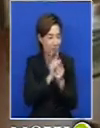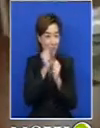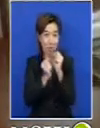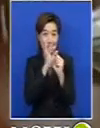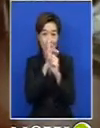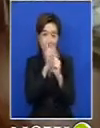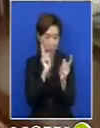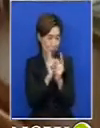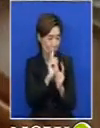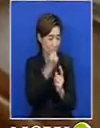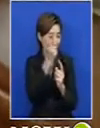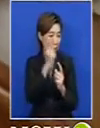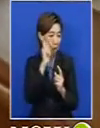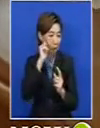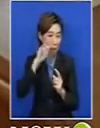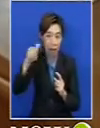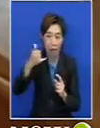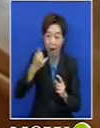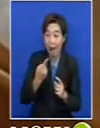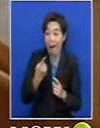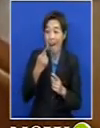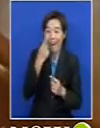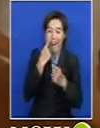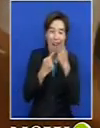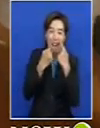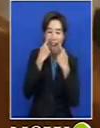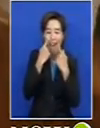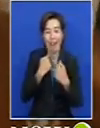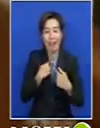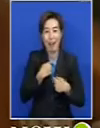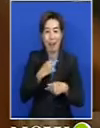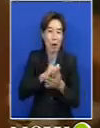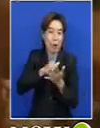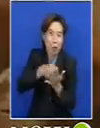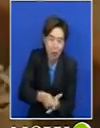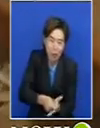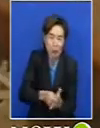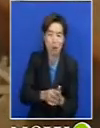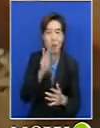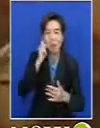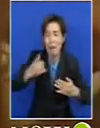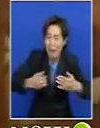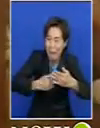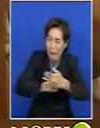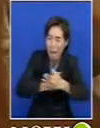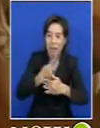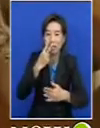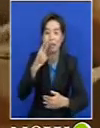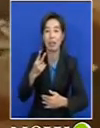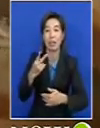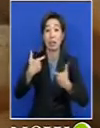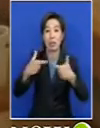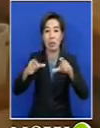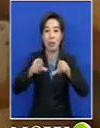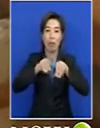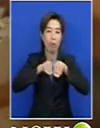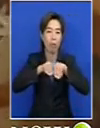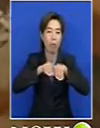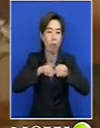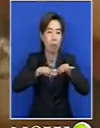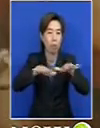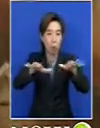ออกมาหานายเจฟฟรีย์ก็ร้องไห้ดีใจราวกับเด็กก่อนทรุดลงไปกองกับพื้นและกอดแม่ทั้งน้ำตาซึ่งคลิปนี้ถูกแชร์สนั่